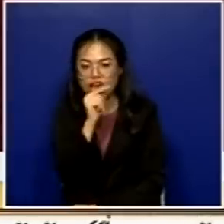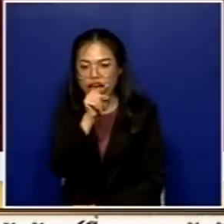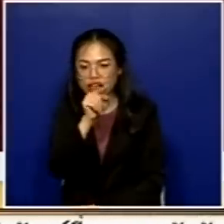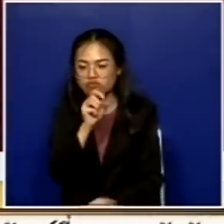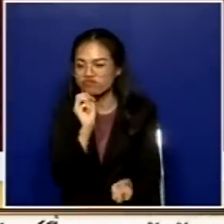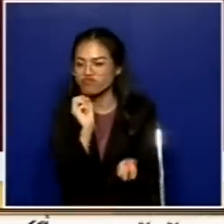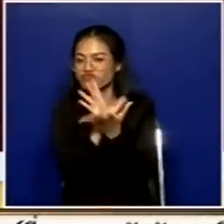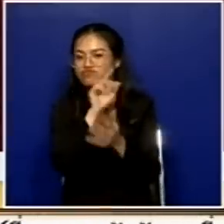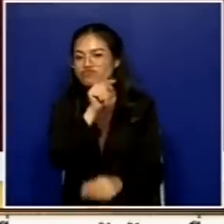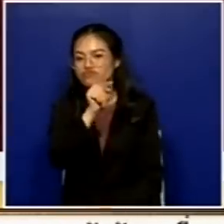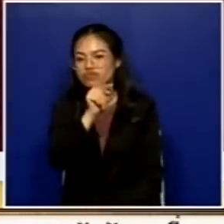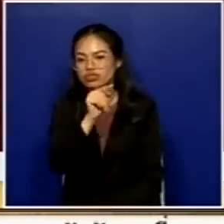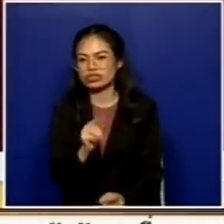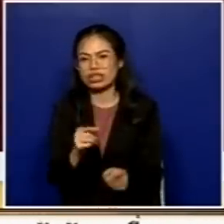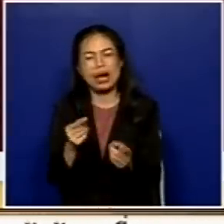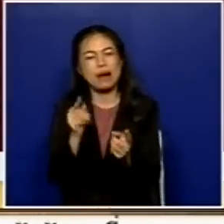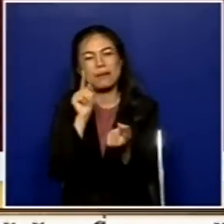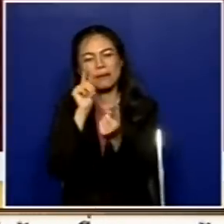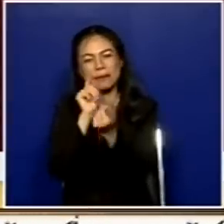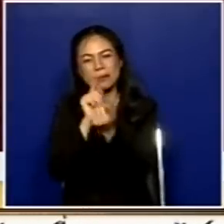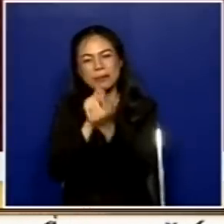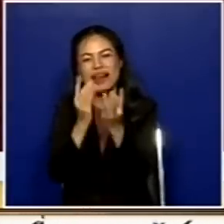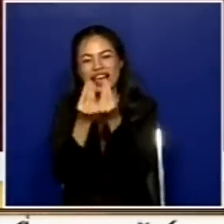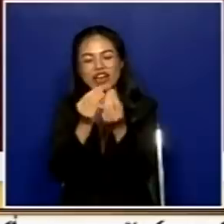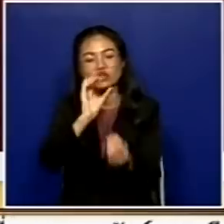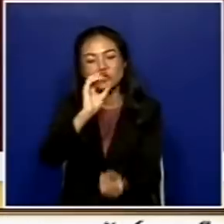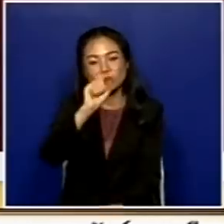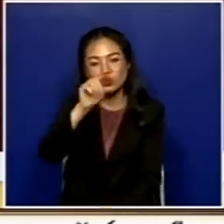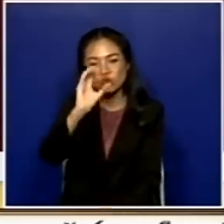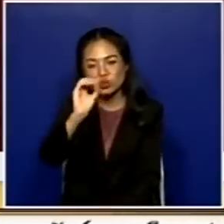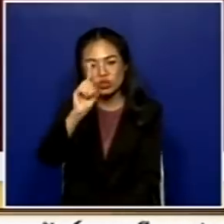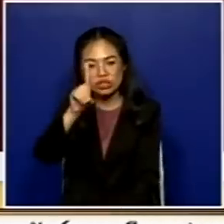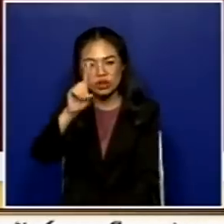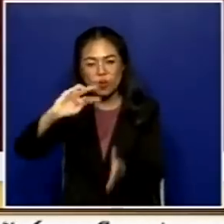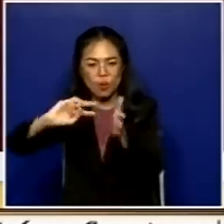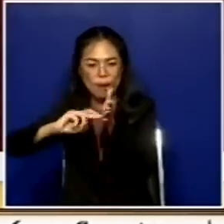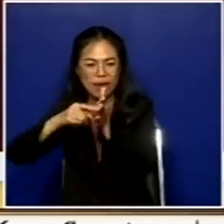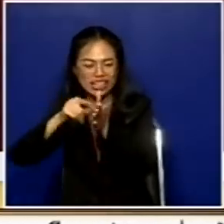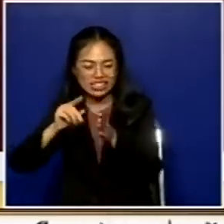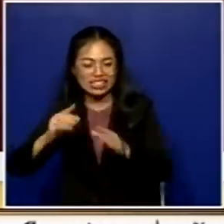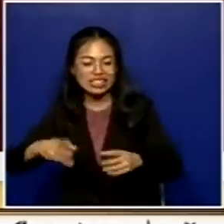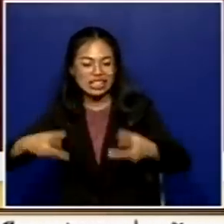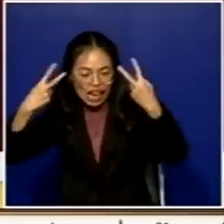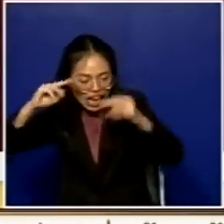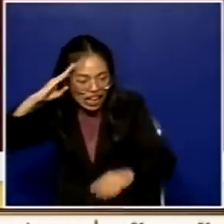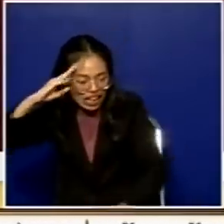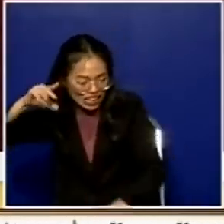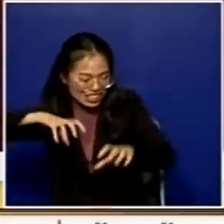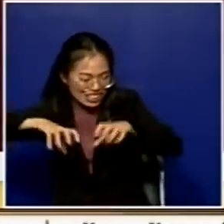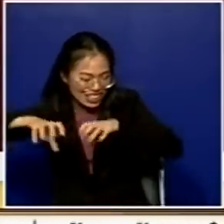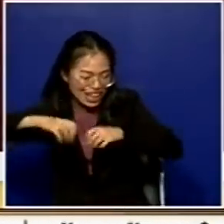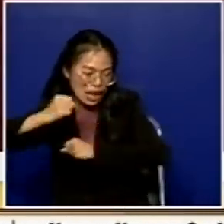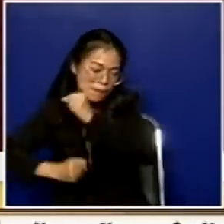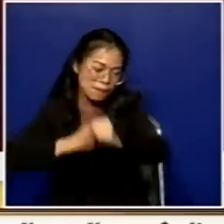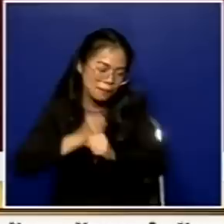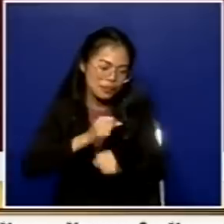มีตัเรีก 0.01 แลวาอะไรหลังจากบริหารรจการแ่นดนไปปี 63 ต่อ 64